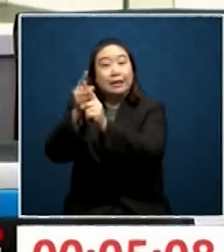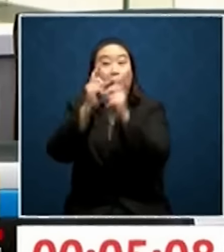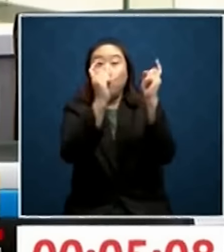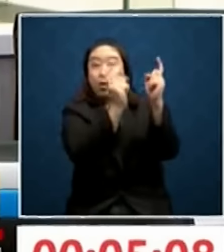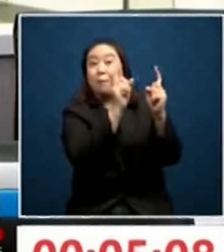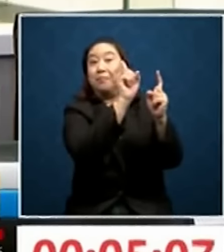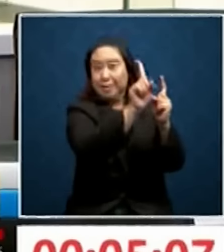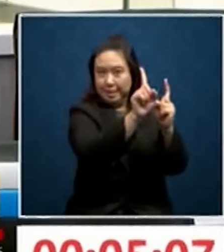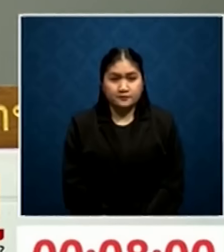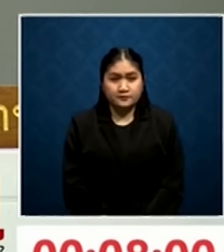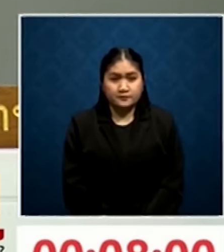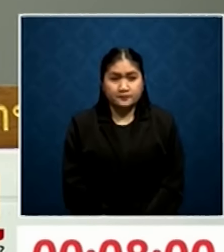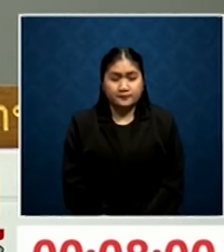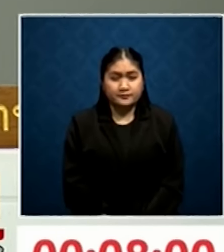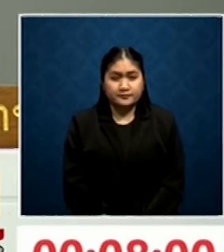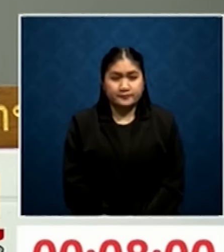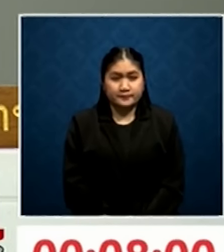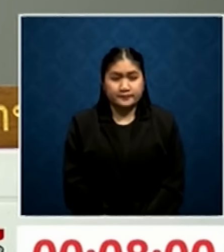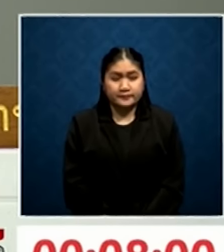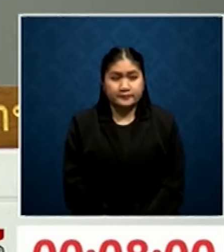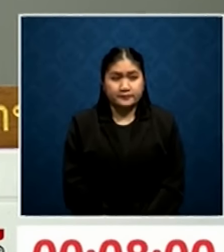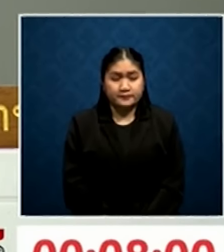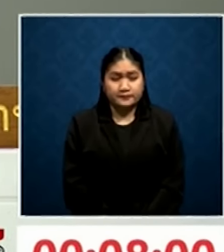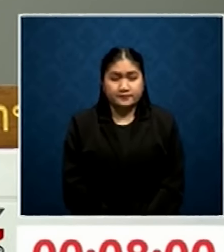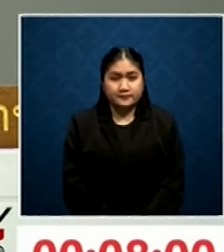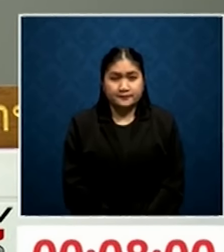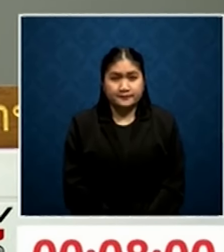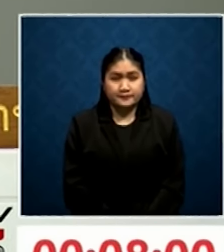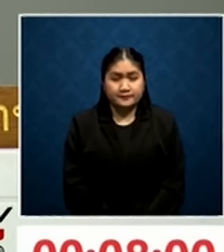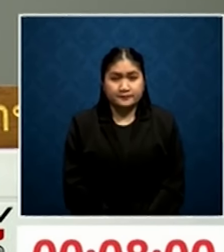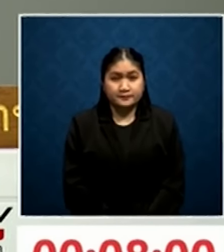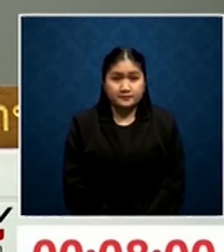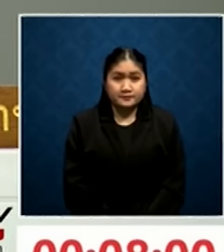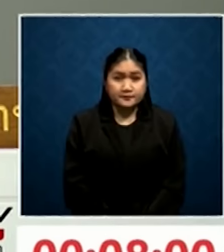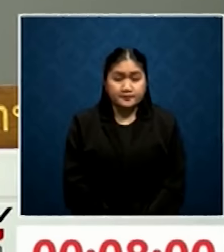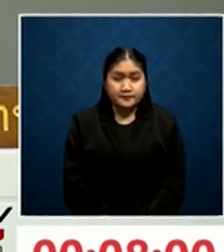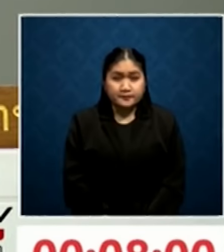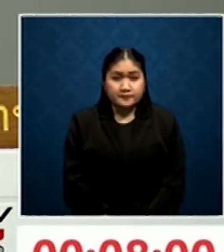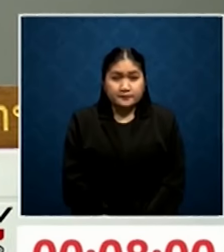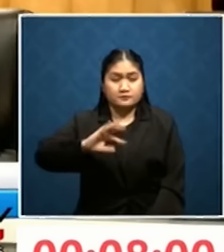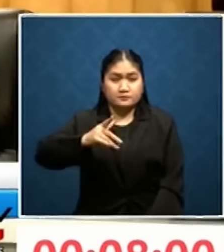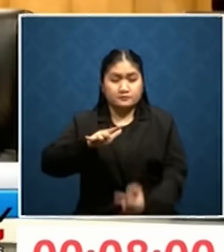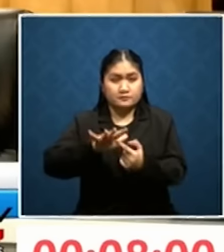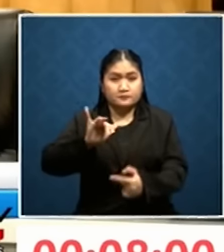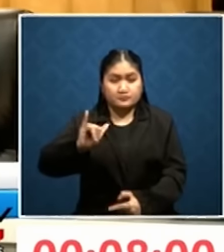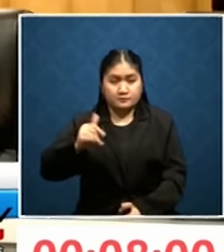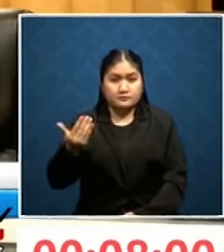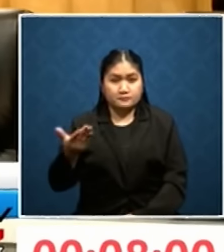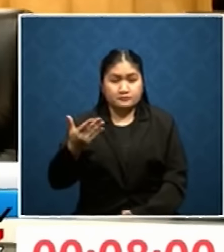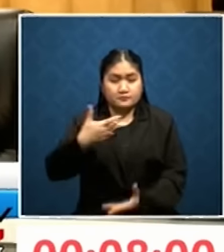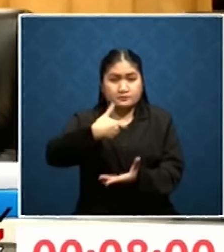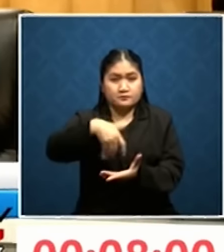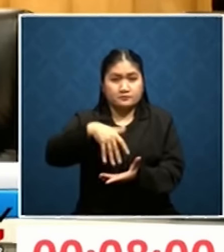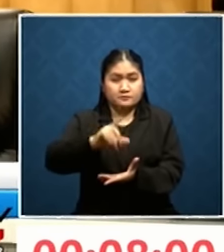ทำไมถึงถึงยังจะตั้งกรรมาธิการชุดใหม่ขึ้นมาทั้งๆที่มันก็ก็